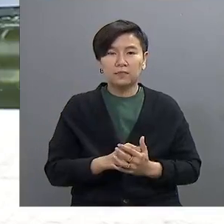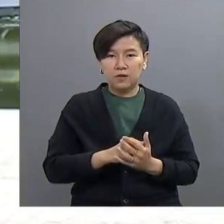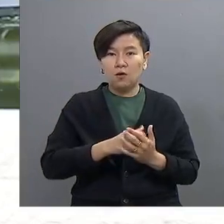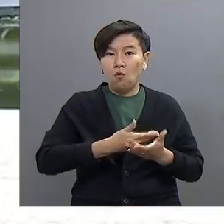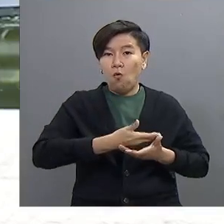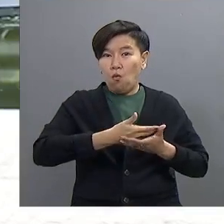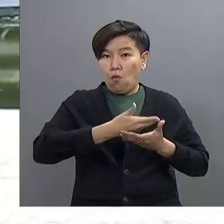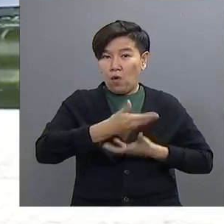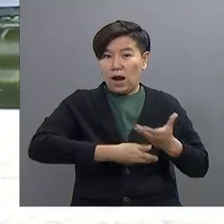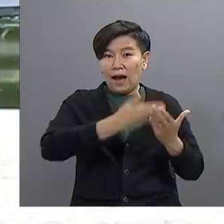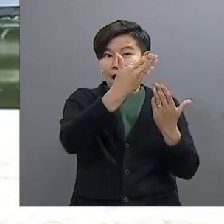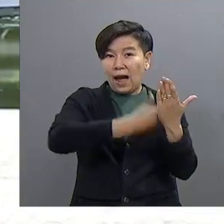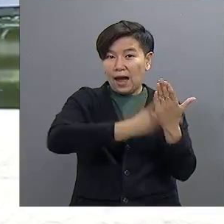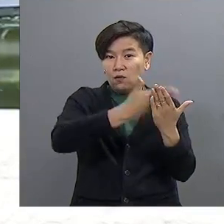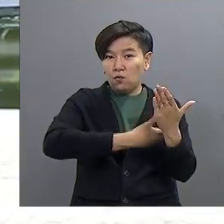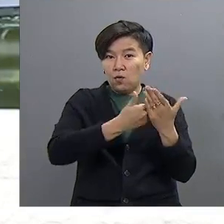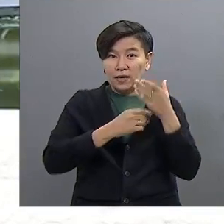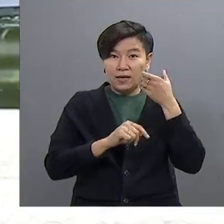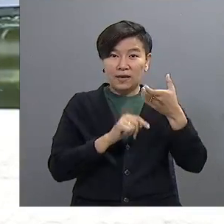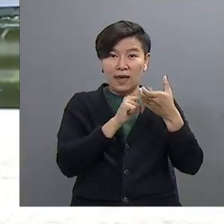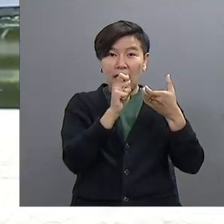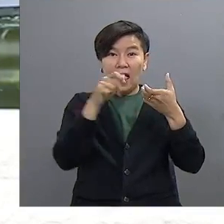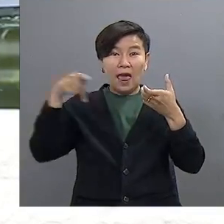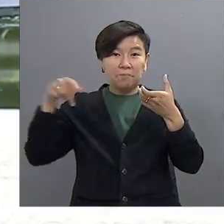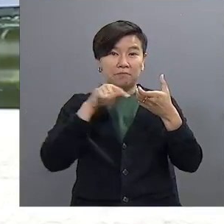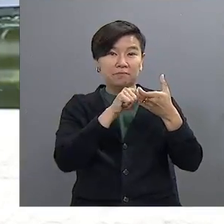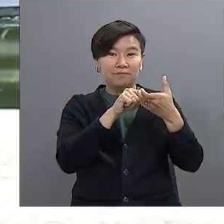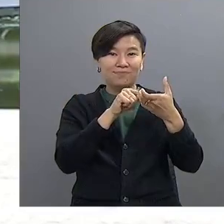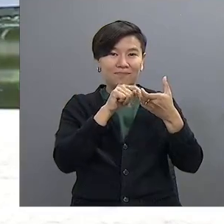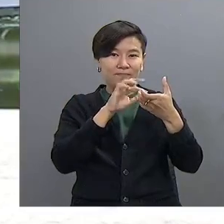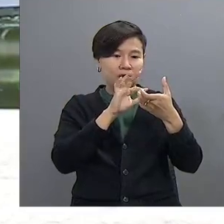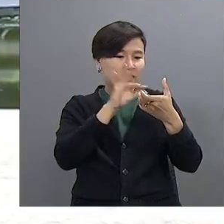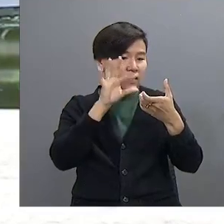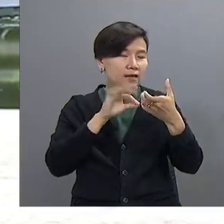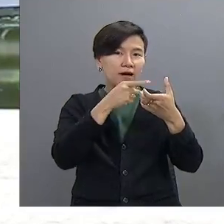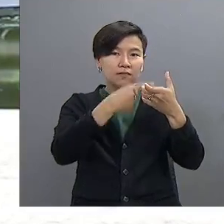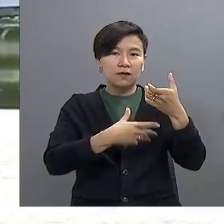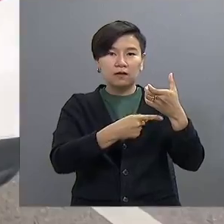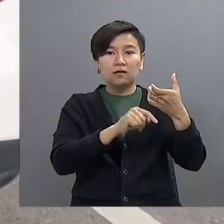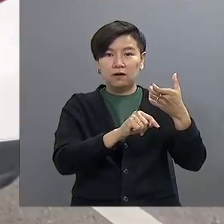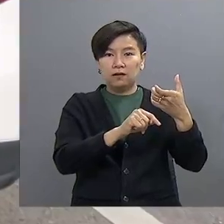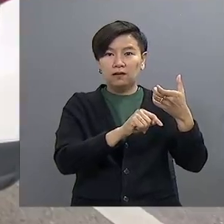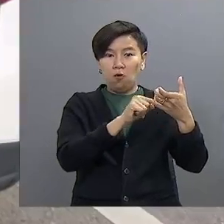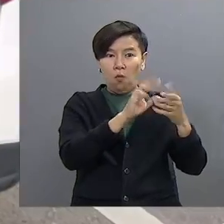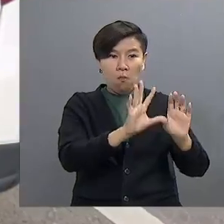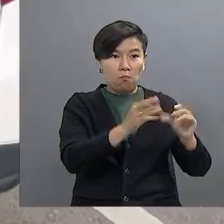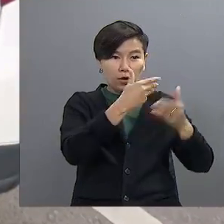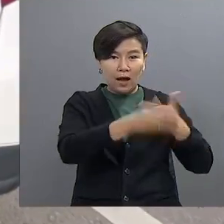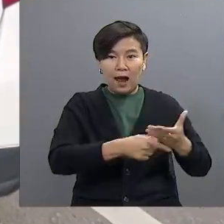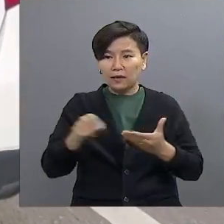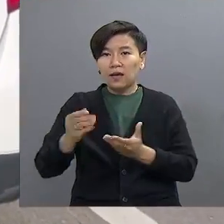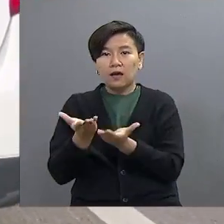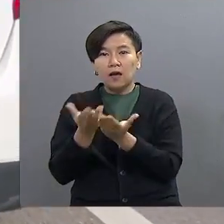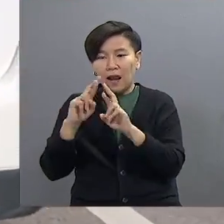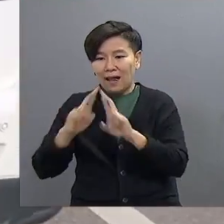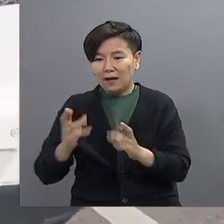ให้ผู้ขายสลากรายย่อยเขาขายไม่ออกค่ะเป็นปัญหากันเอาไปดูกันที่จังหวัดตรังคุณผู้ชมค